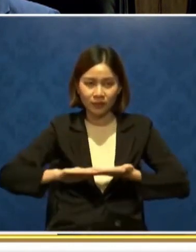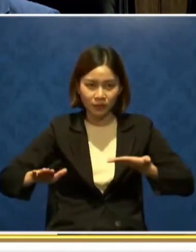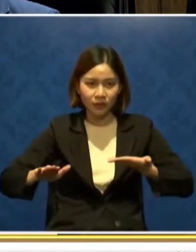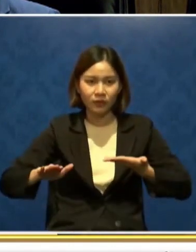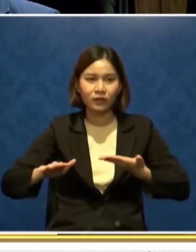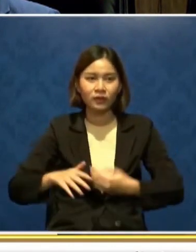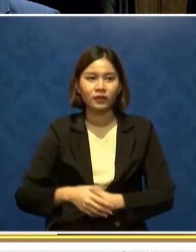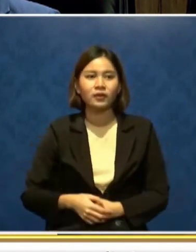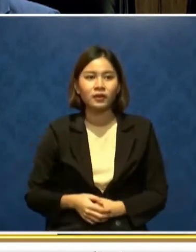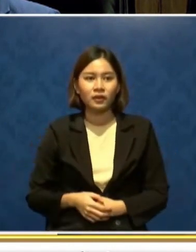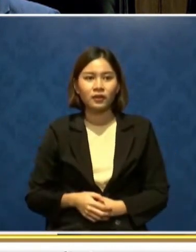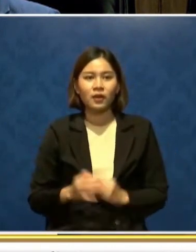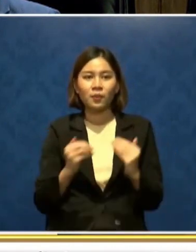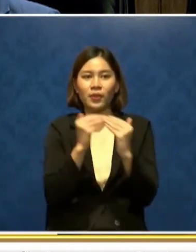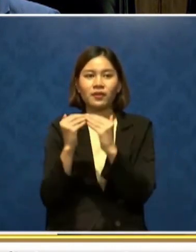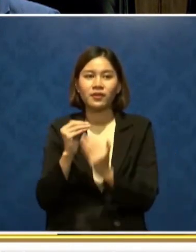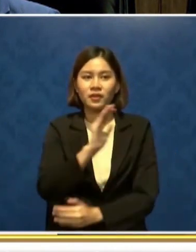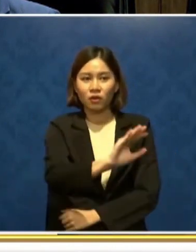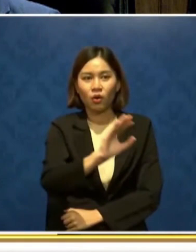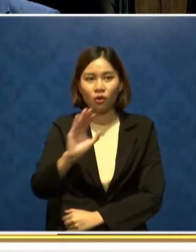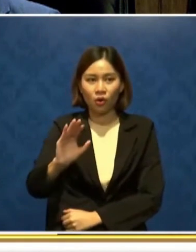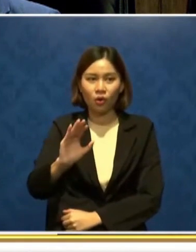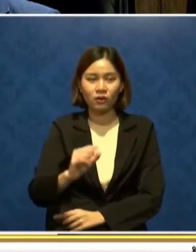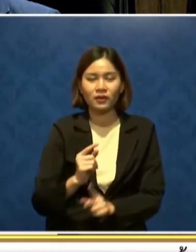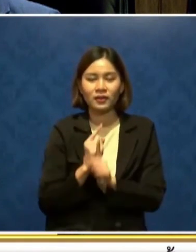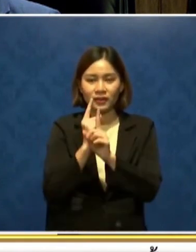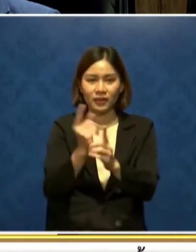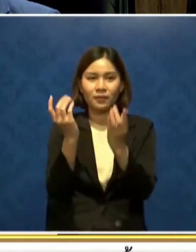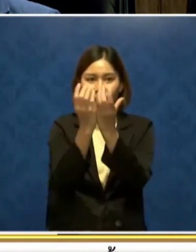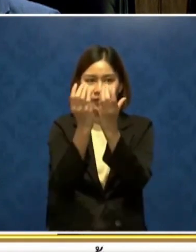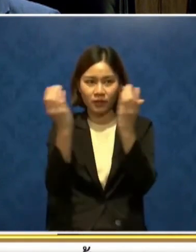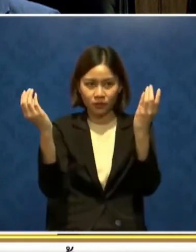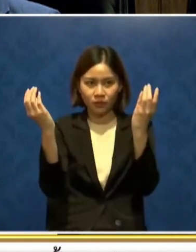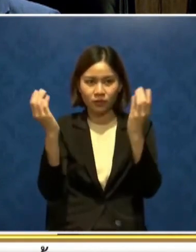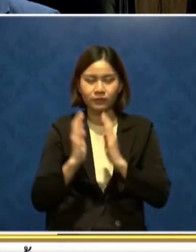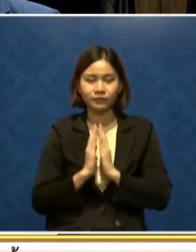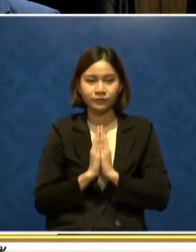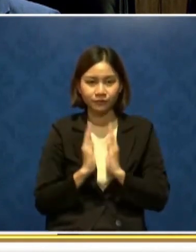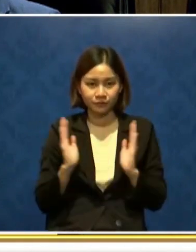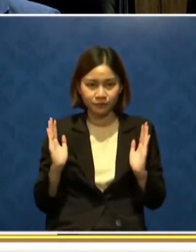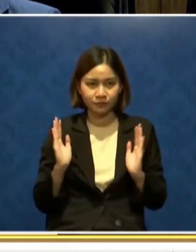เป็นสิทธิ์ของเขานะครับตามรัฐธรรมนูญด้วยครับท่านประธานครับขอบคุณมากครับผม